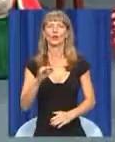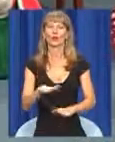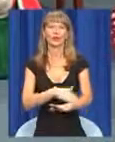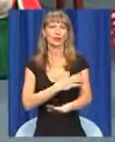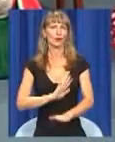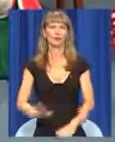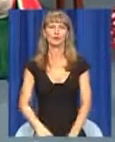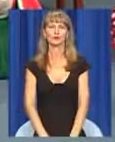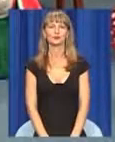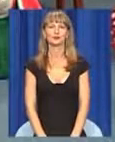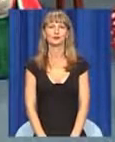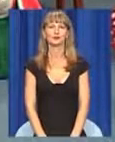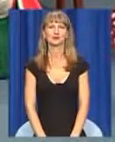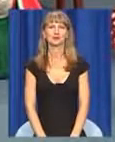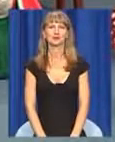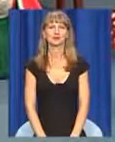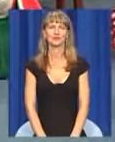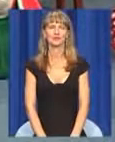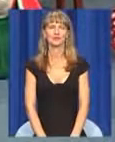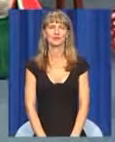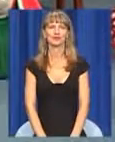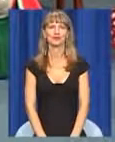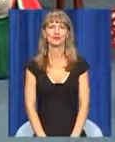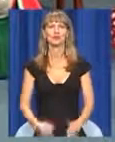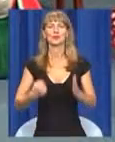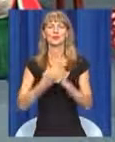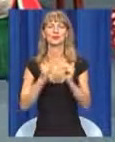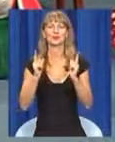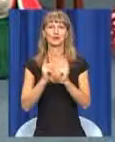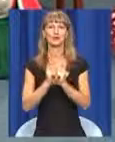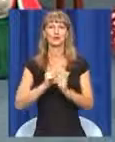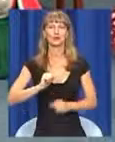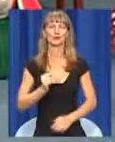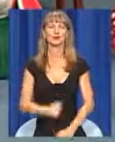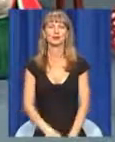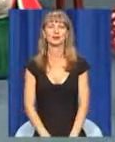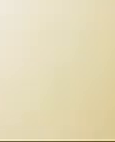але не надовго. До зустрічі, мої друзі.